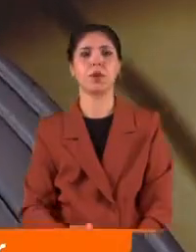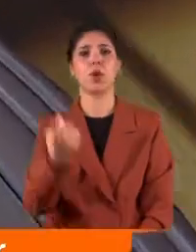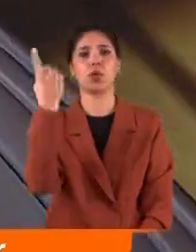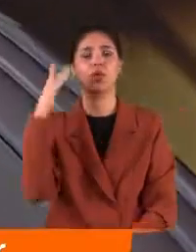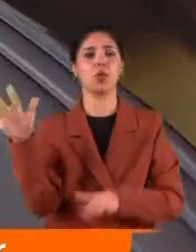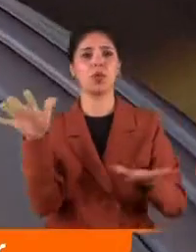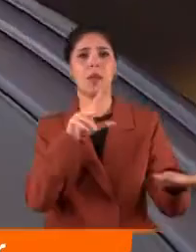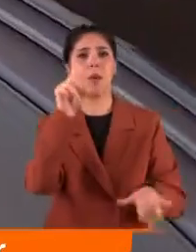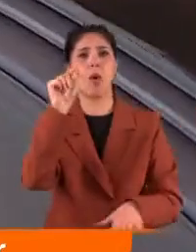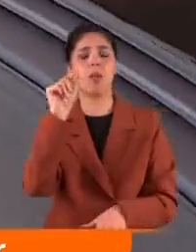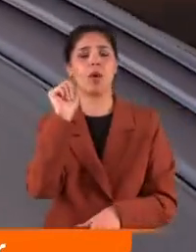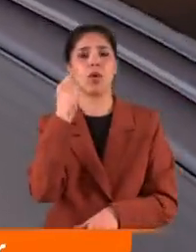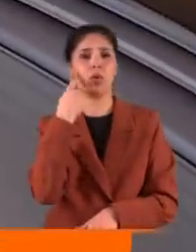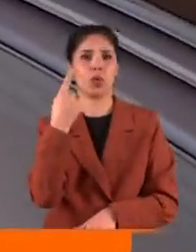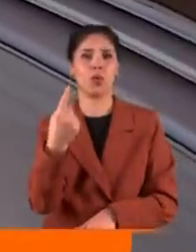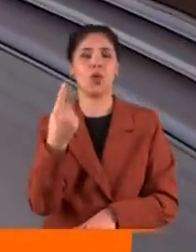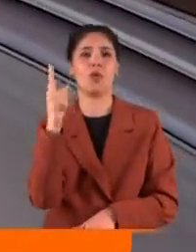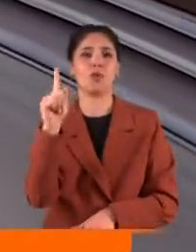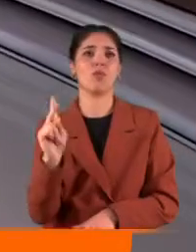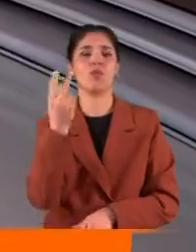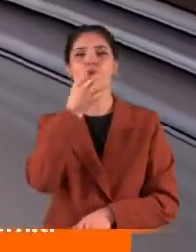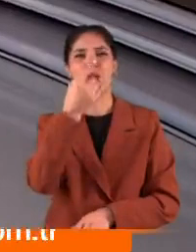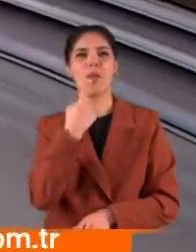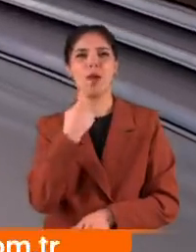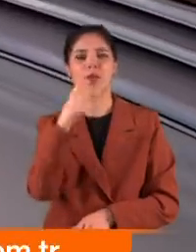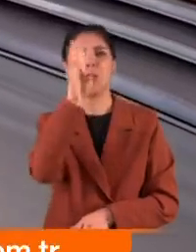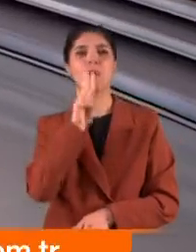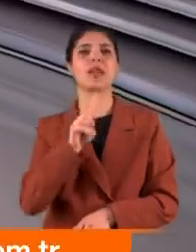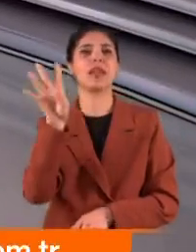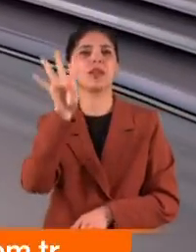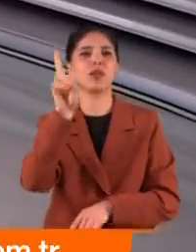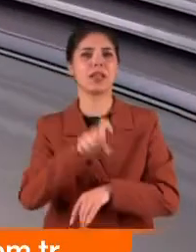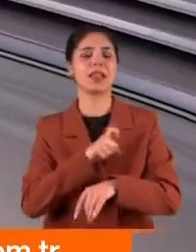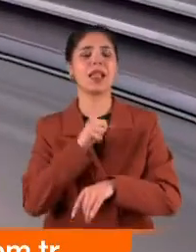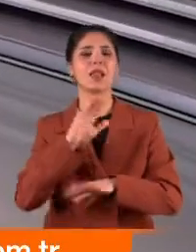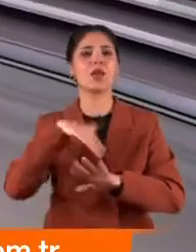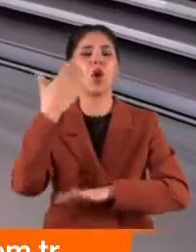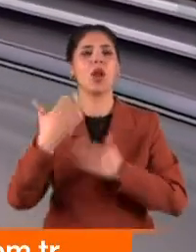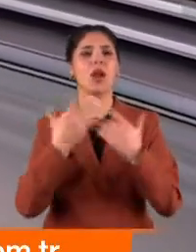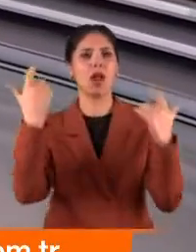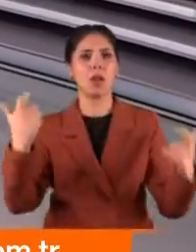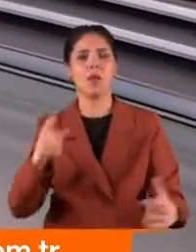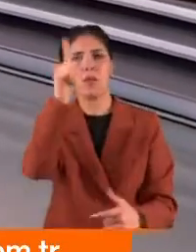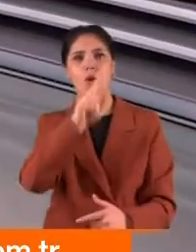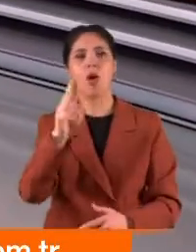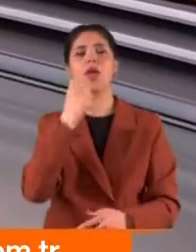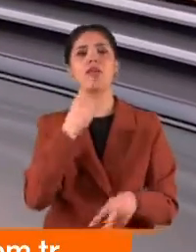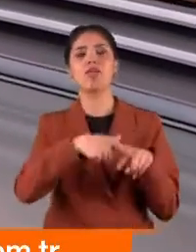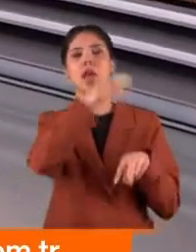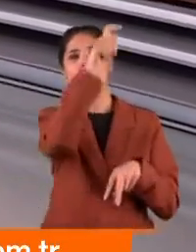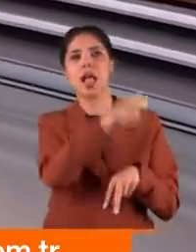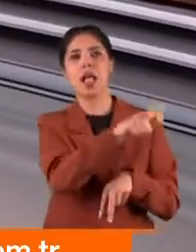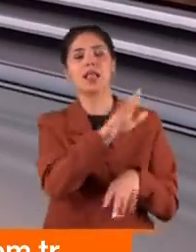Dündü depremin 11. günüydü. Yine bir mucizenin haberini vermiştik. 248 saat sonra Kahramanmaraş'ta 17 yaşındaki Alena